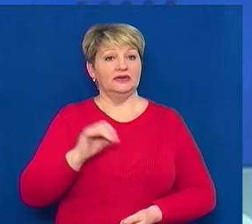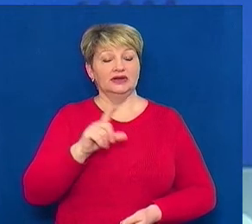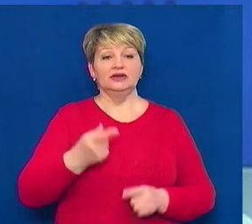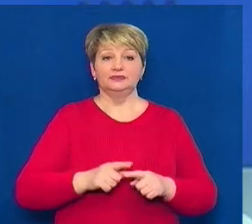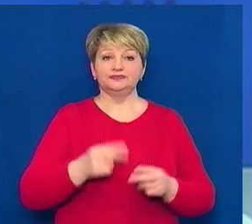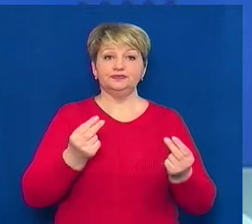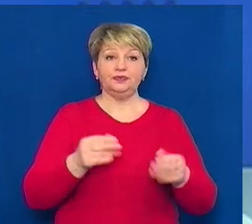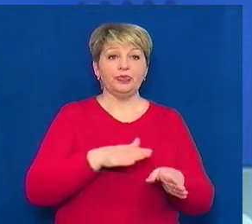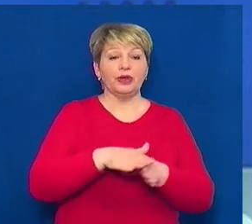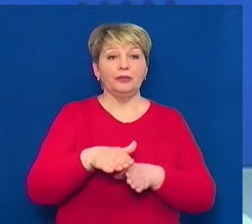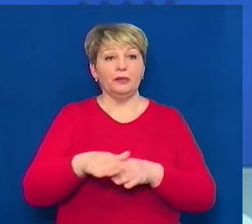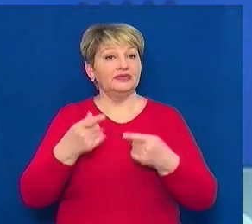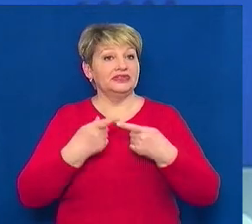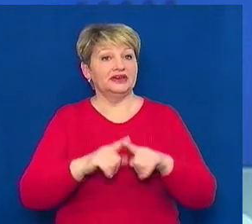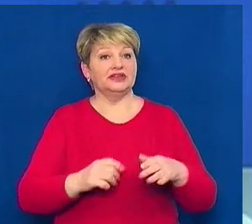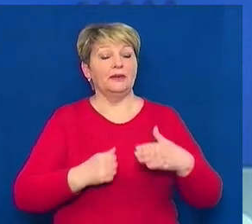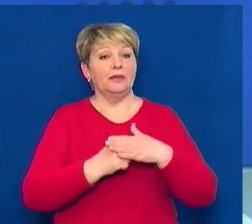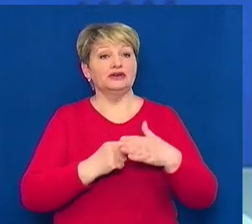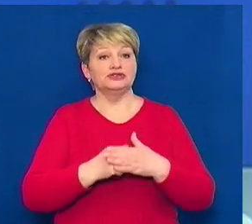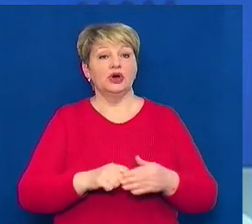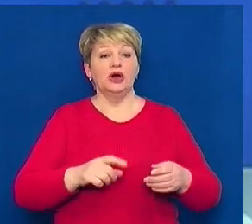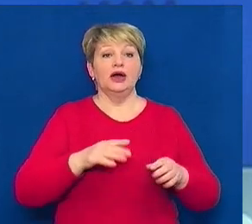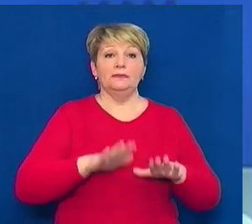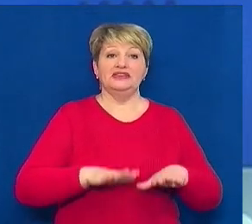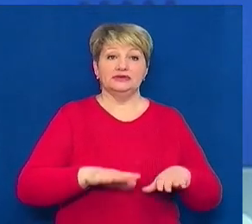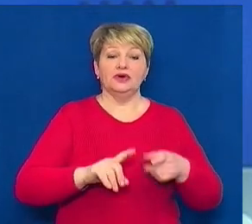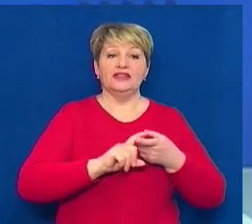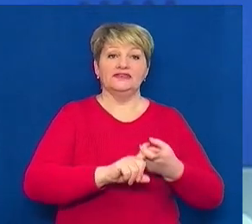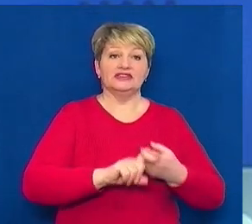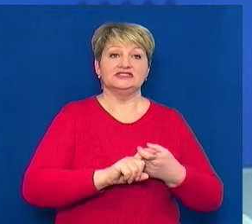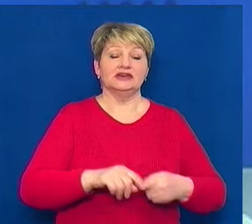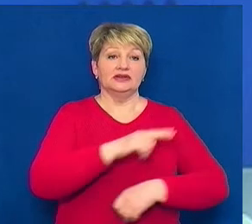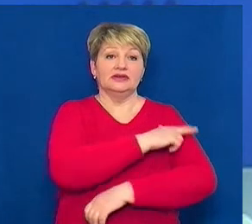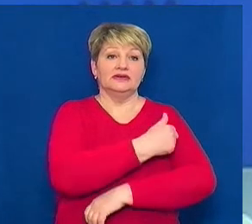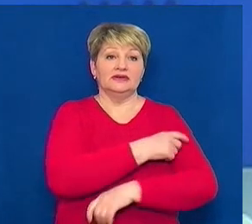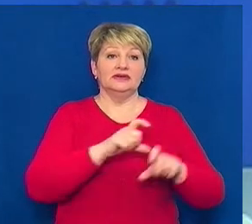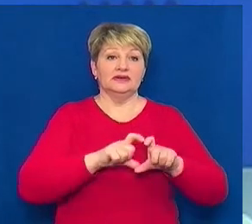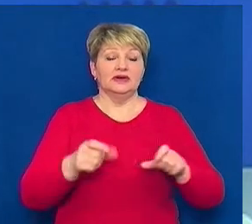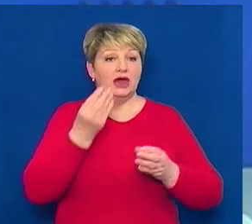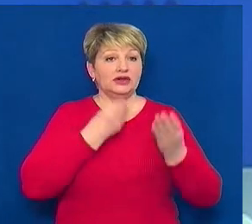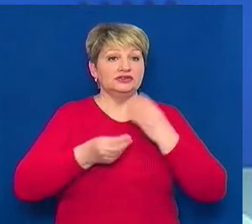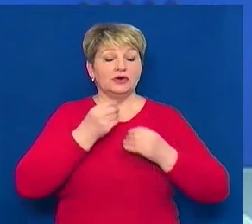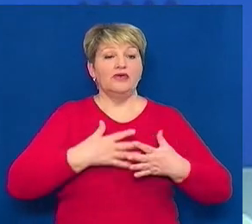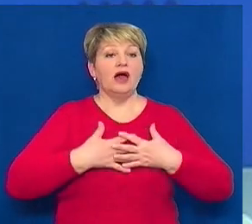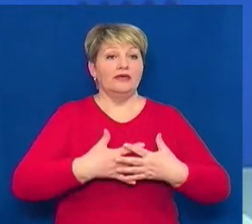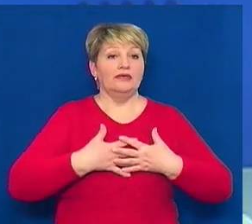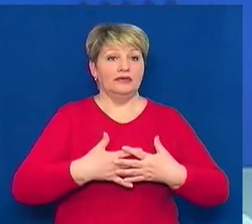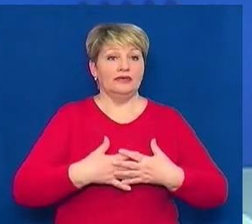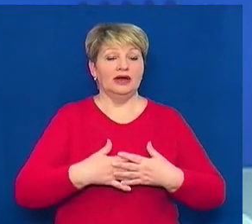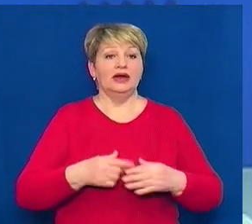кошти поповнять технічну базу міської інфекційної лікарні апаратами штучної вентиляції легень, цифровими